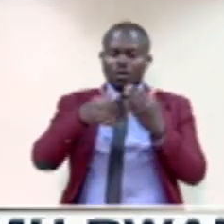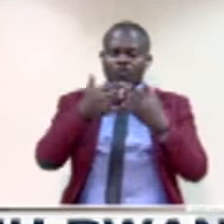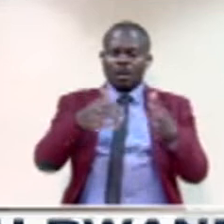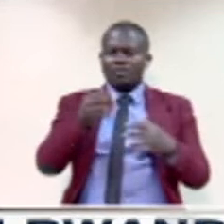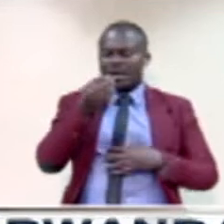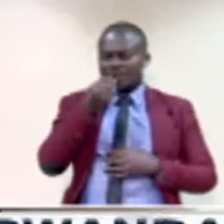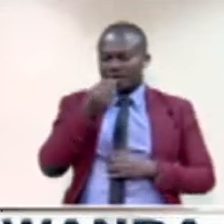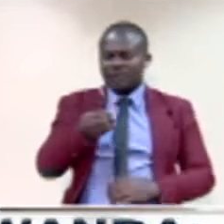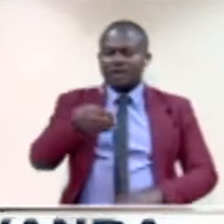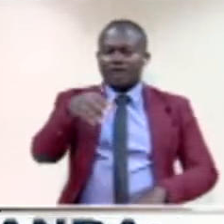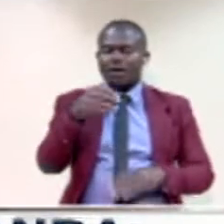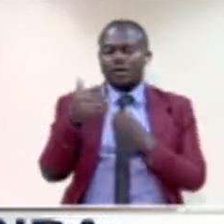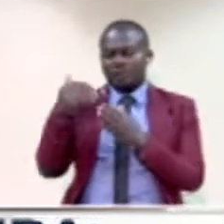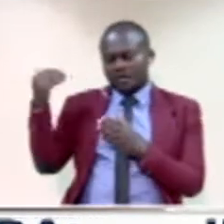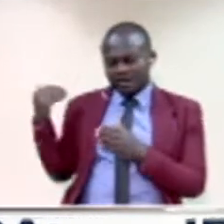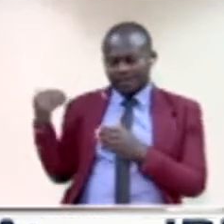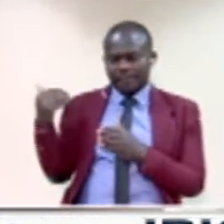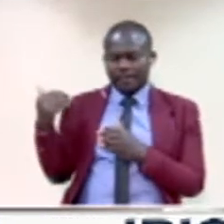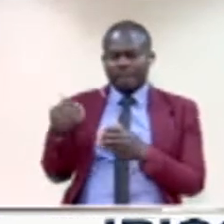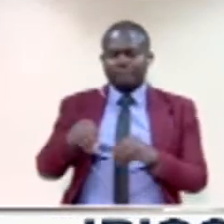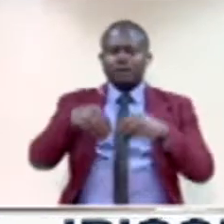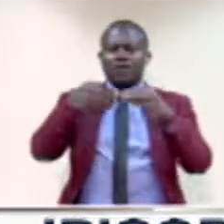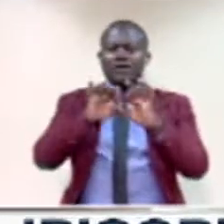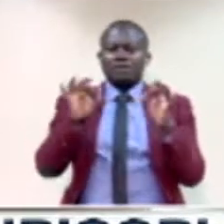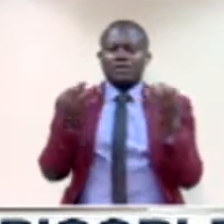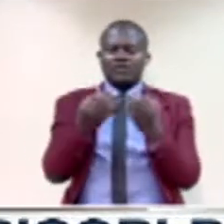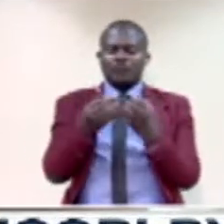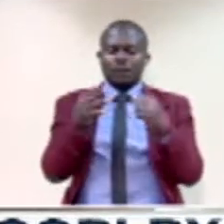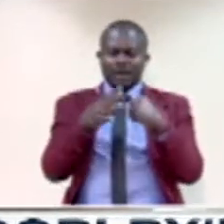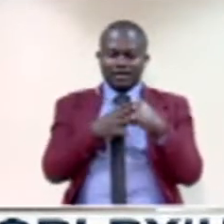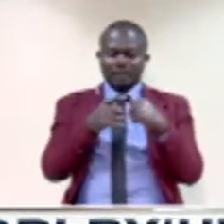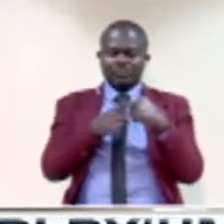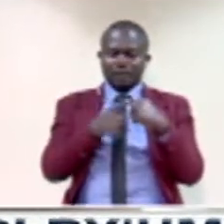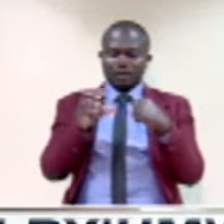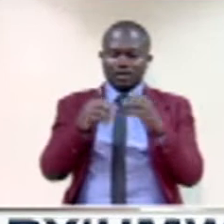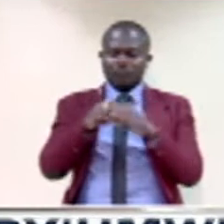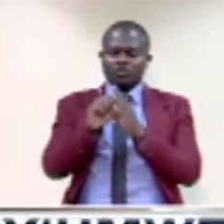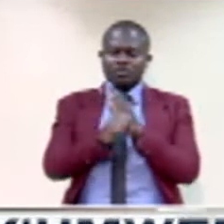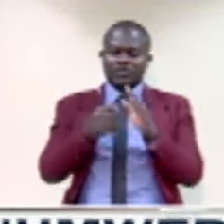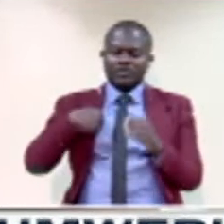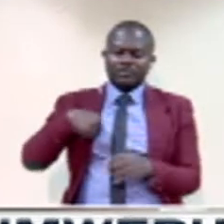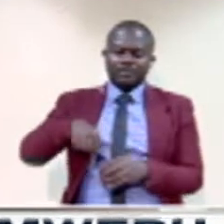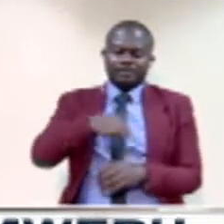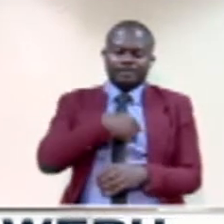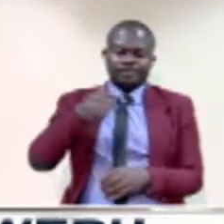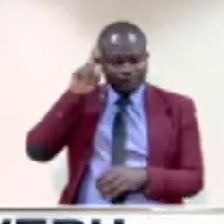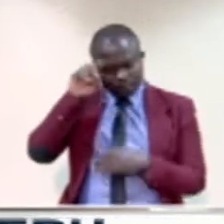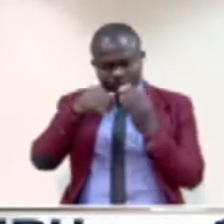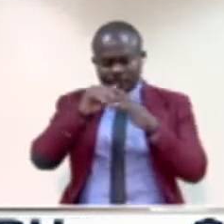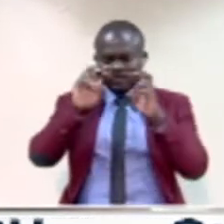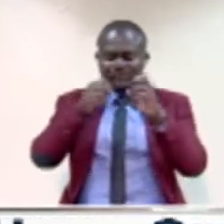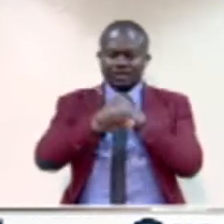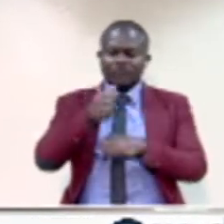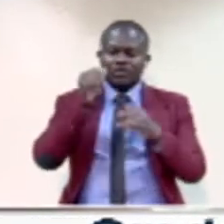mbere. Twagaburiye imiryango 960 mu murenge wacu. Ndumva ari igikorwa turi busoze